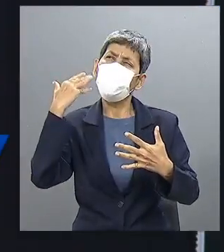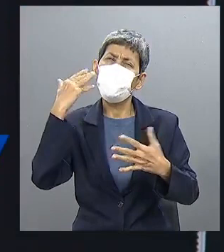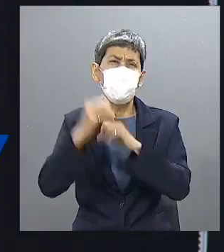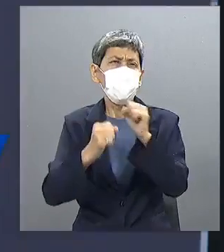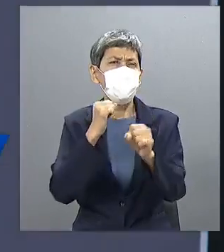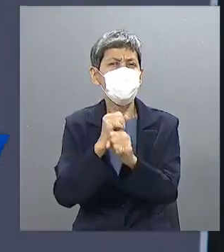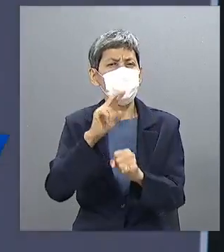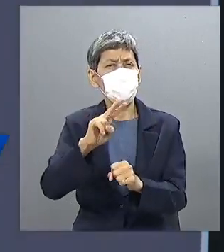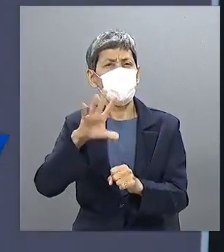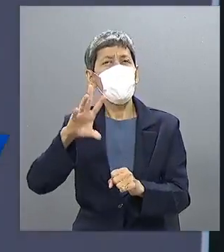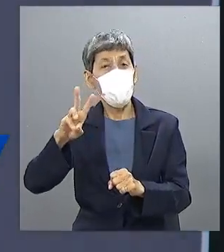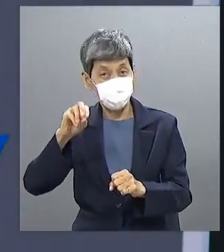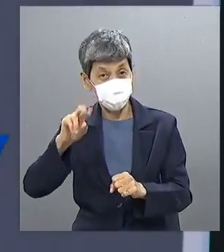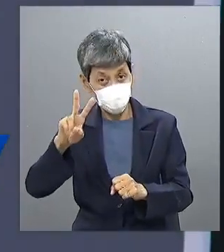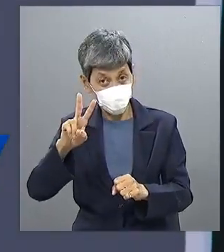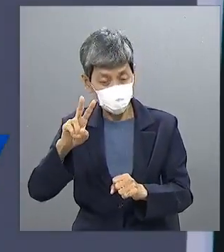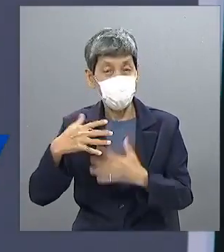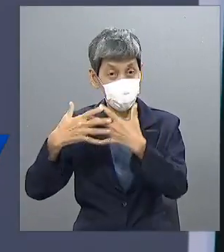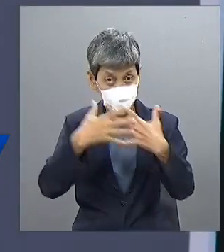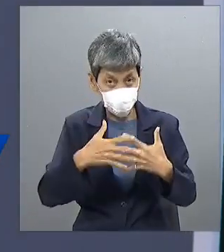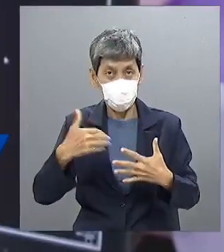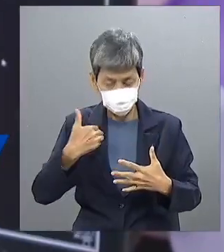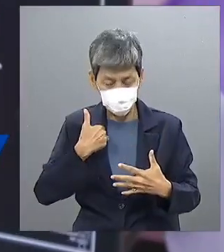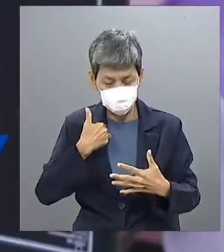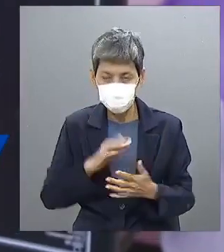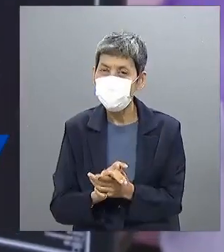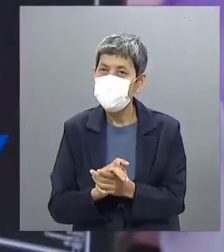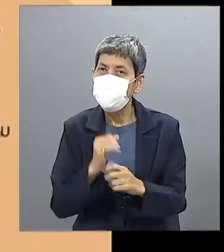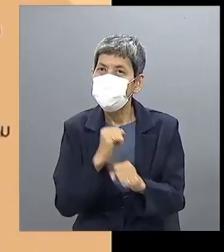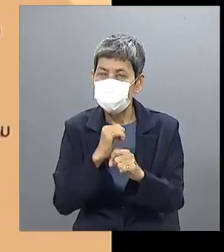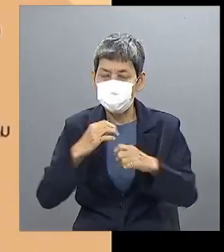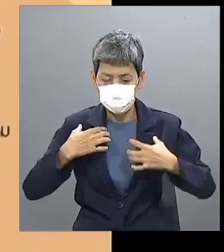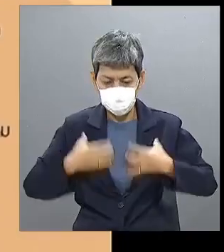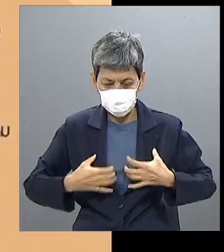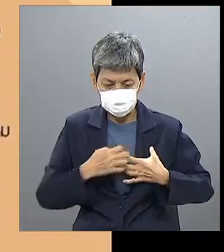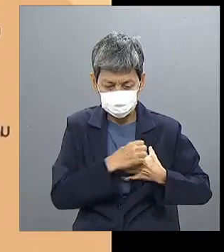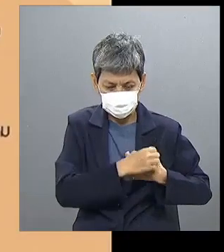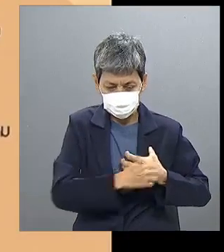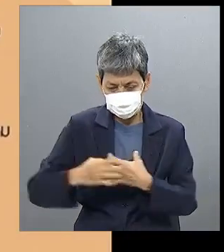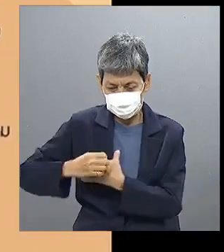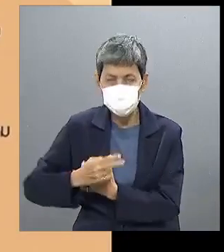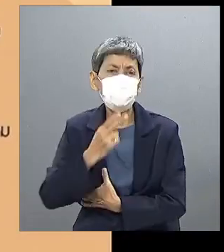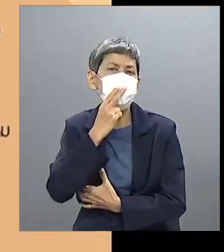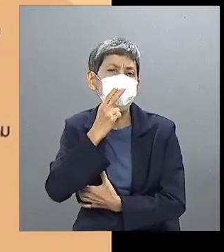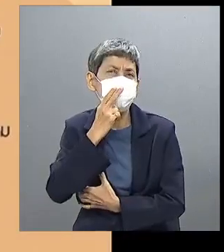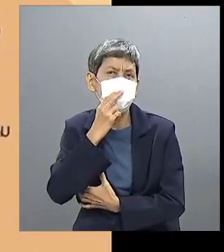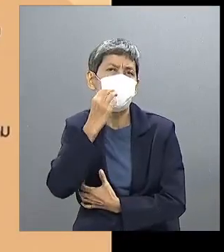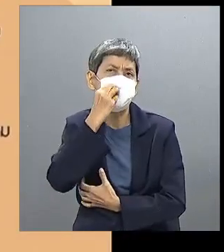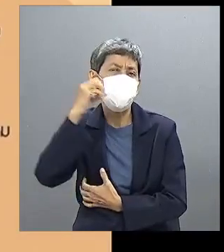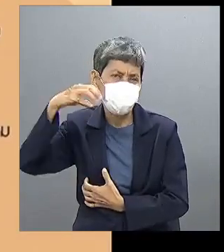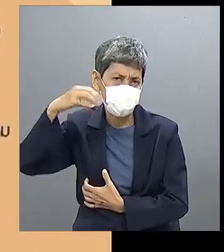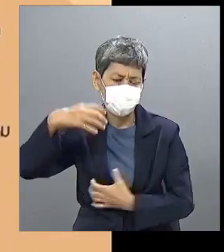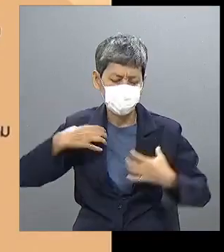2562นะครับก็จะมีสิ่งที่เขาเรียกว่าเกิดภาวะปอดอักเสบที่เกิดจากการสูดตัวบุหรี่ไฟฟ้าข้อ